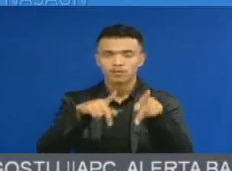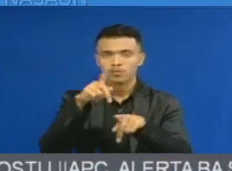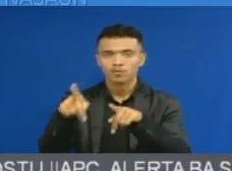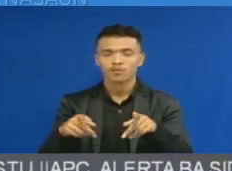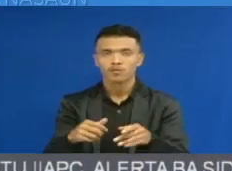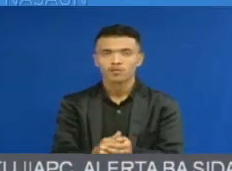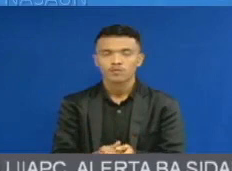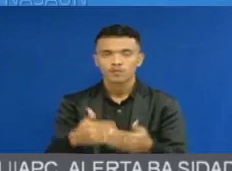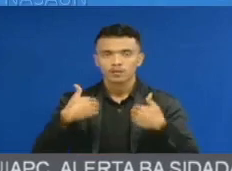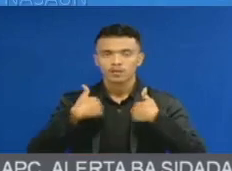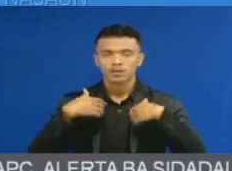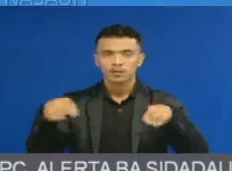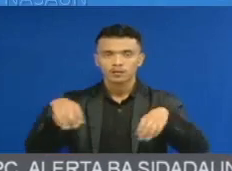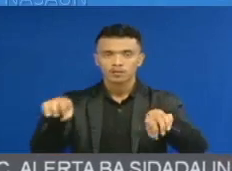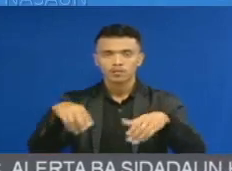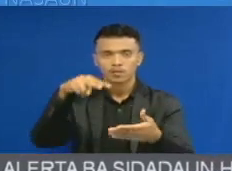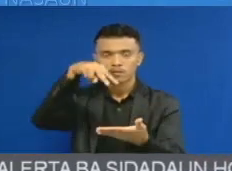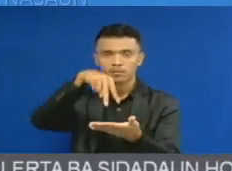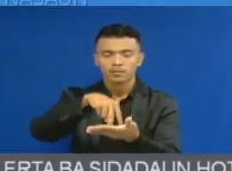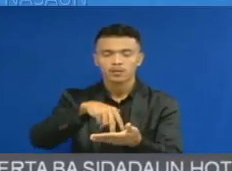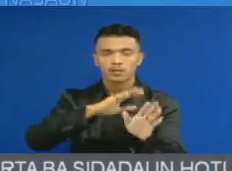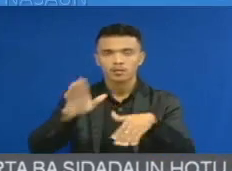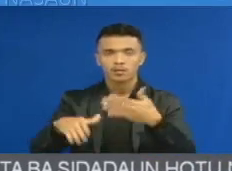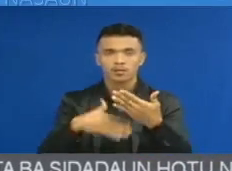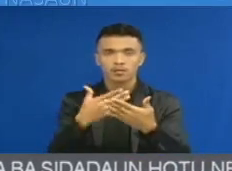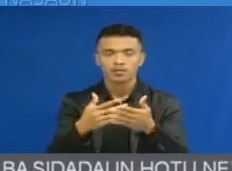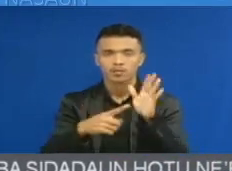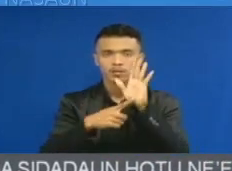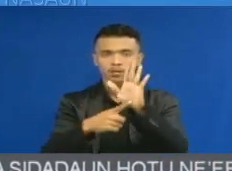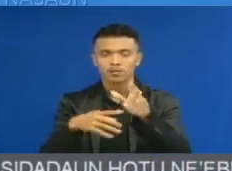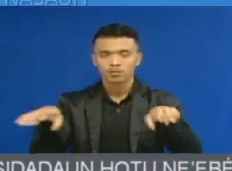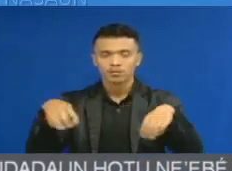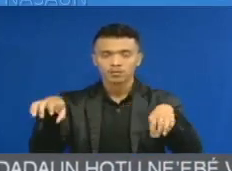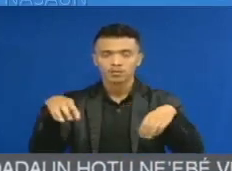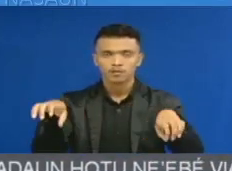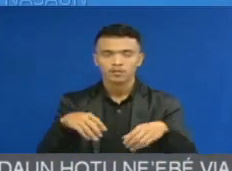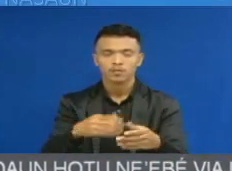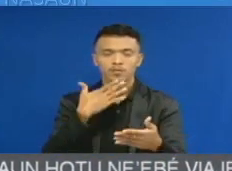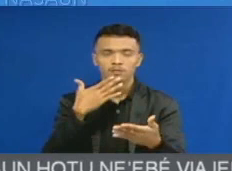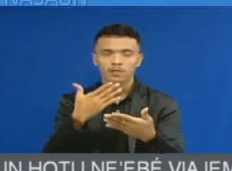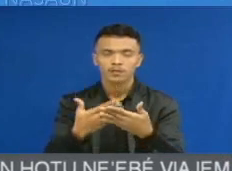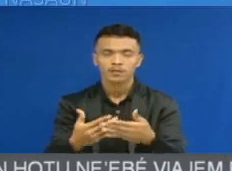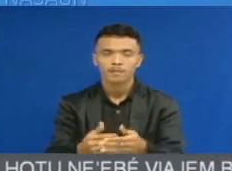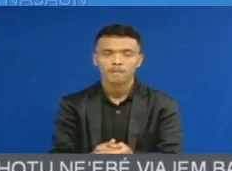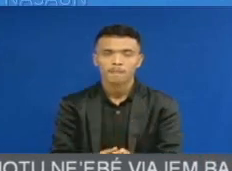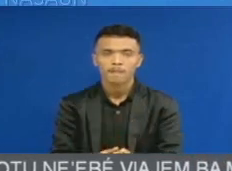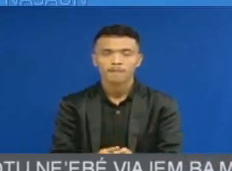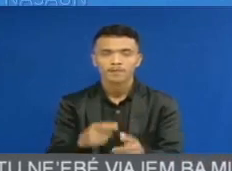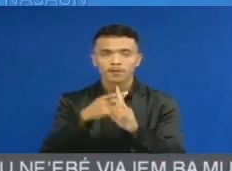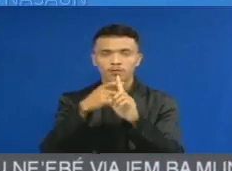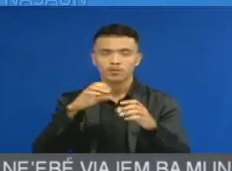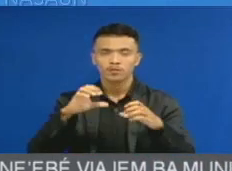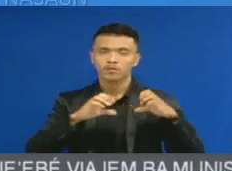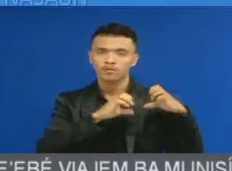ita ni servisu ne, amriki ha batirak ne hotu. Iha tatulu ni servisu da nebe, profesional, be mai sine fun molara ne